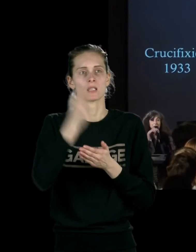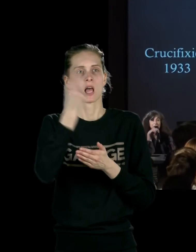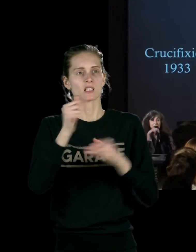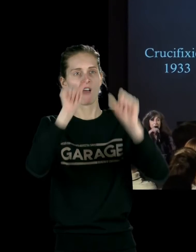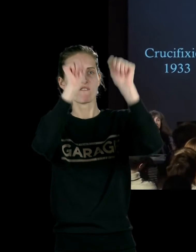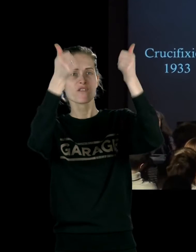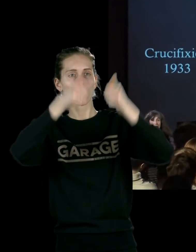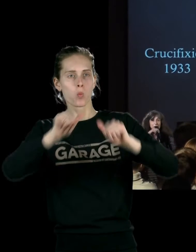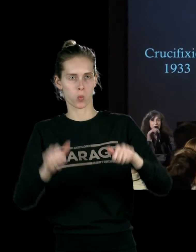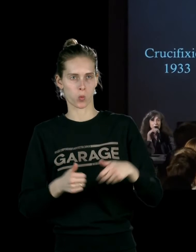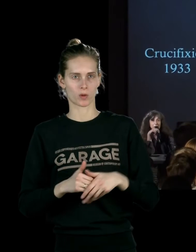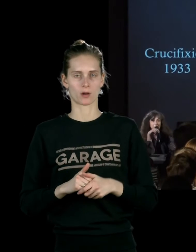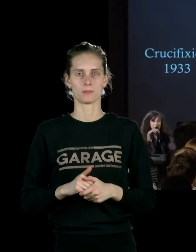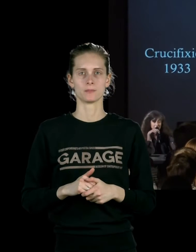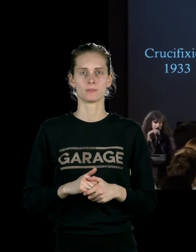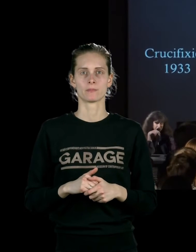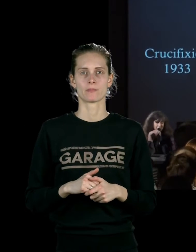вот, ранних его работ, уже